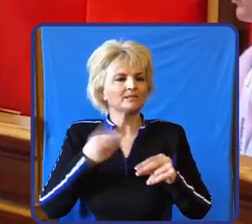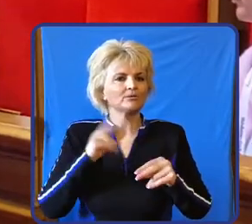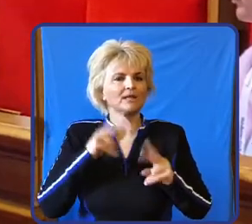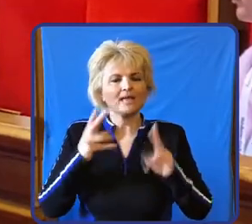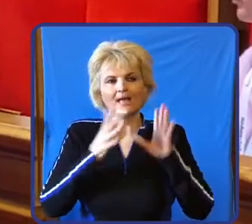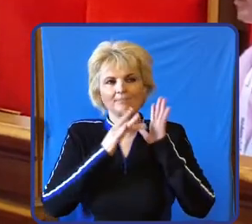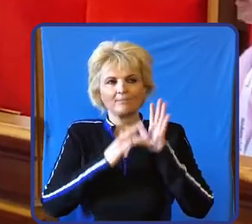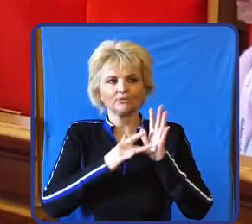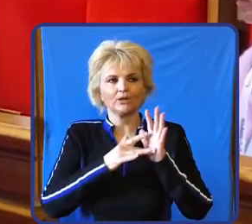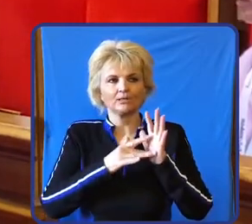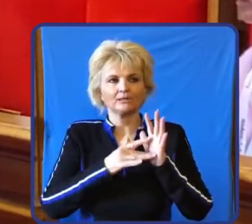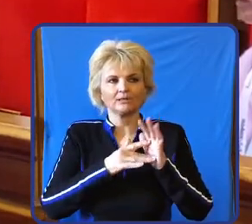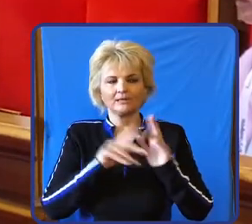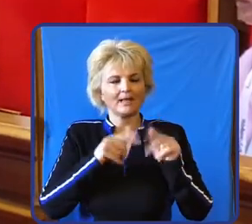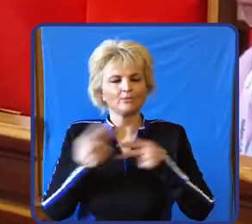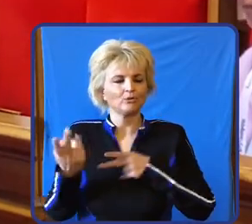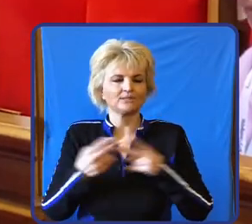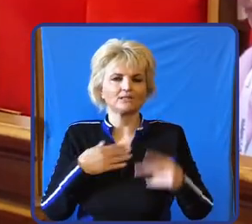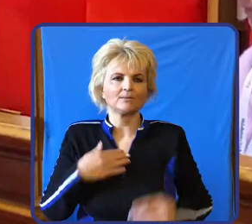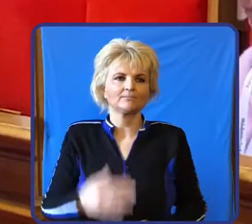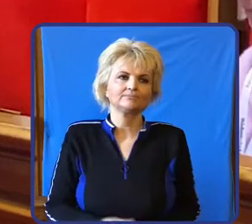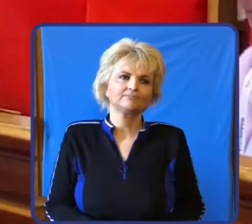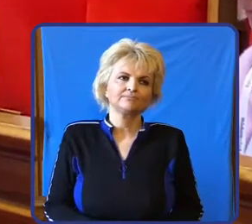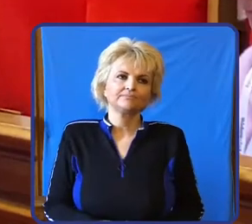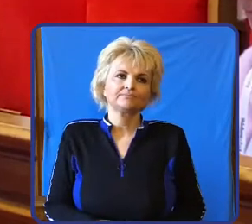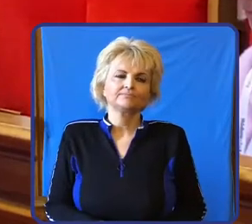problémája. Bemutatni, mert mivel nincs nálam. Tehát a...